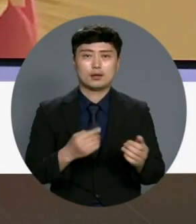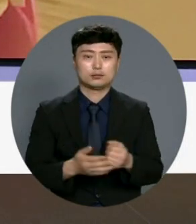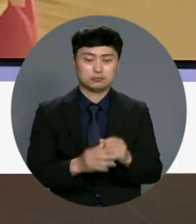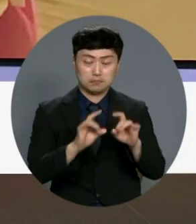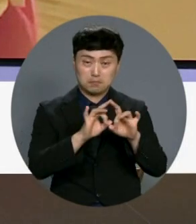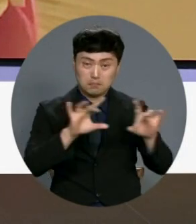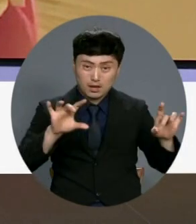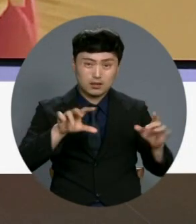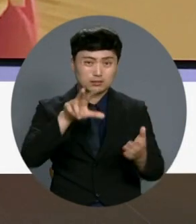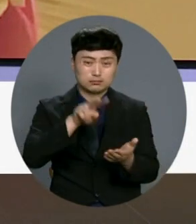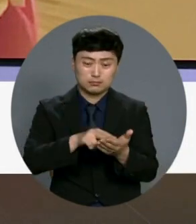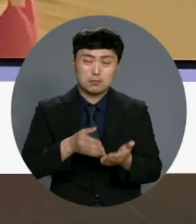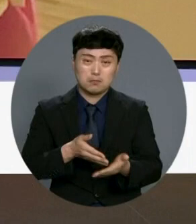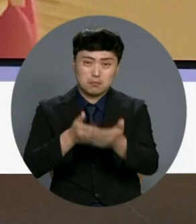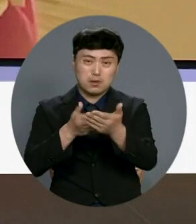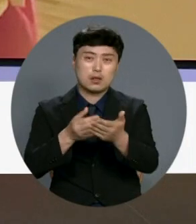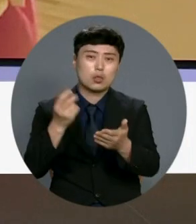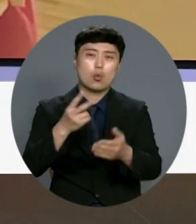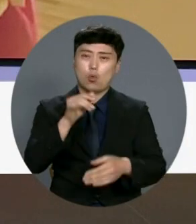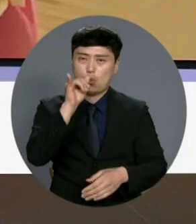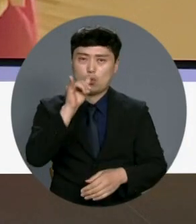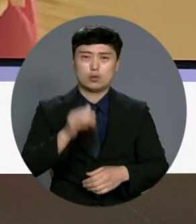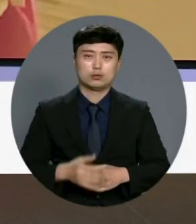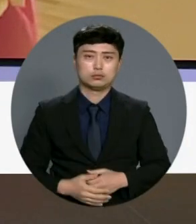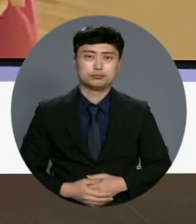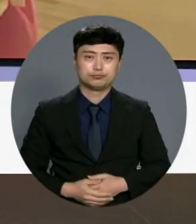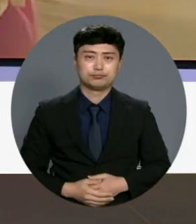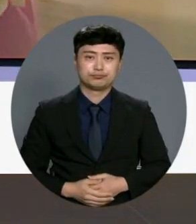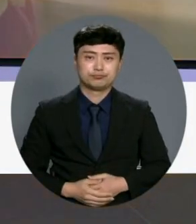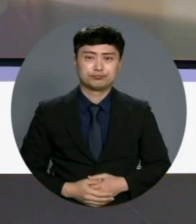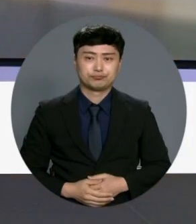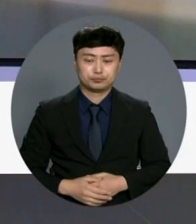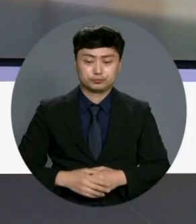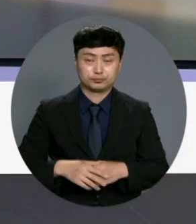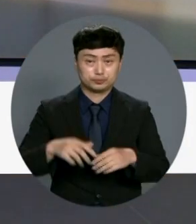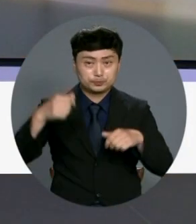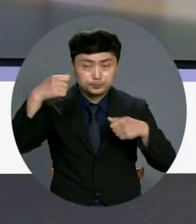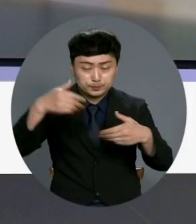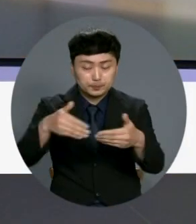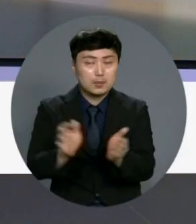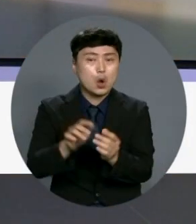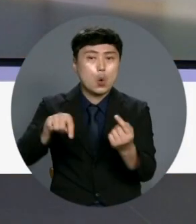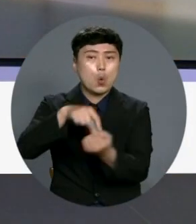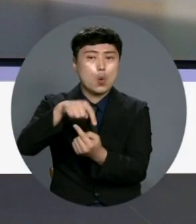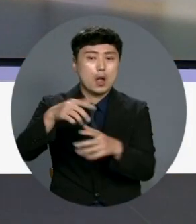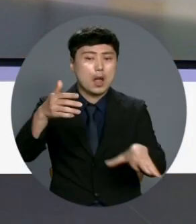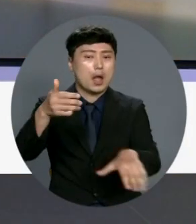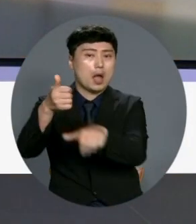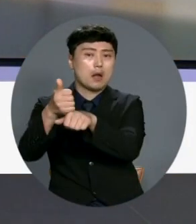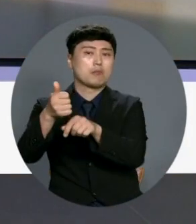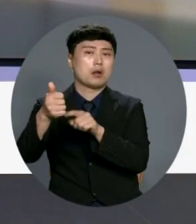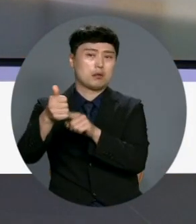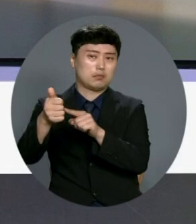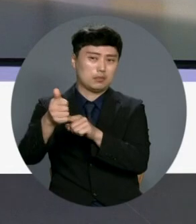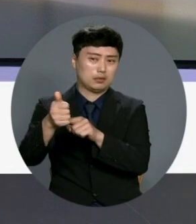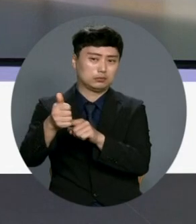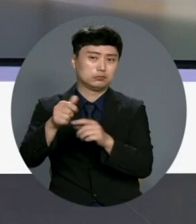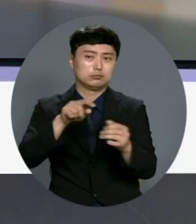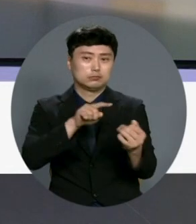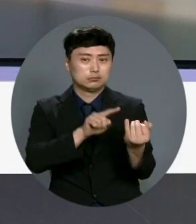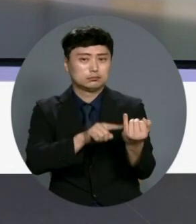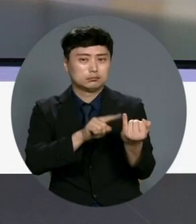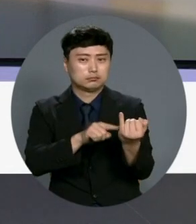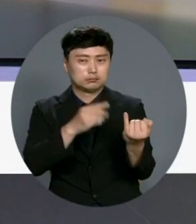단원들이 제기한 문제는 이것만이 아니었습니다. 무용단 운영에 실질적 권한을 가진 안무가가 비인격적인